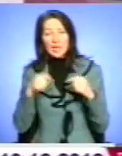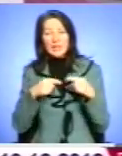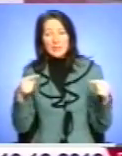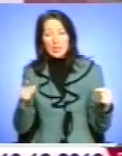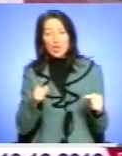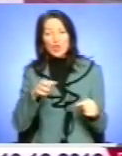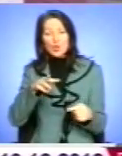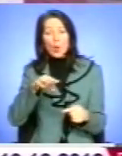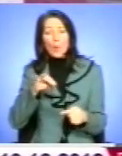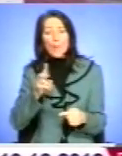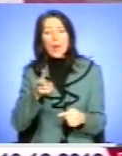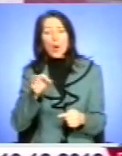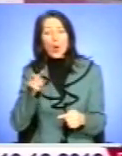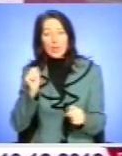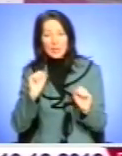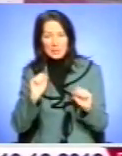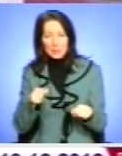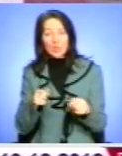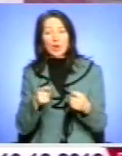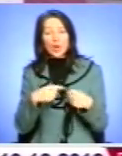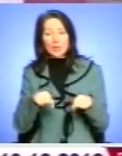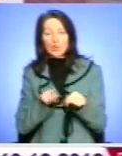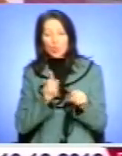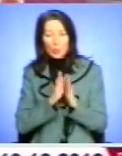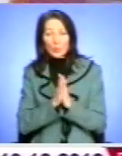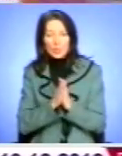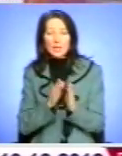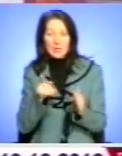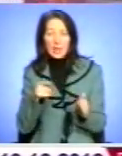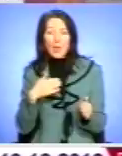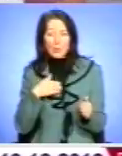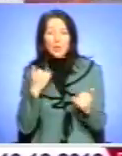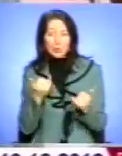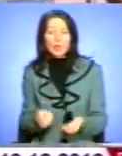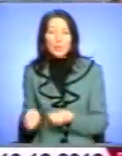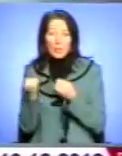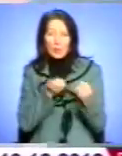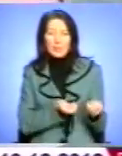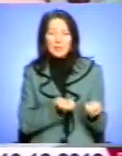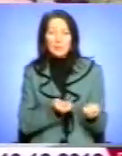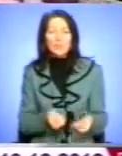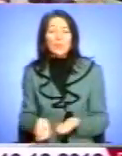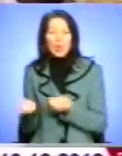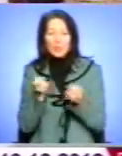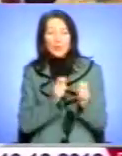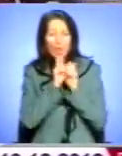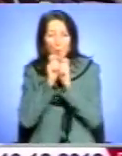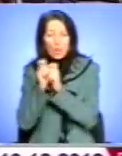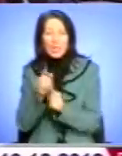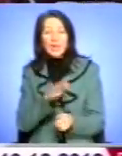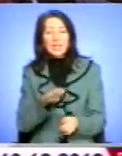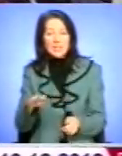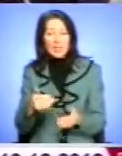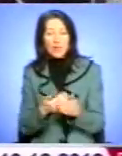що Миколай зміг організувати, що вони попросили, те ми сьогодні їм доставимо. Привозити подарунки малятам від Святого